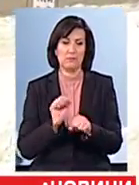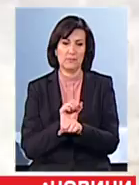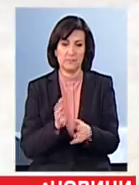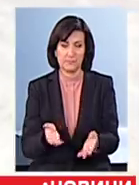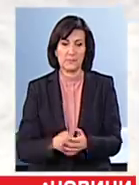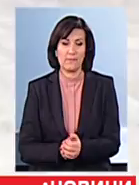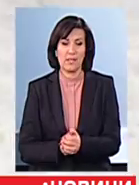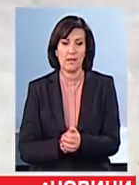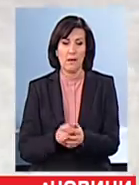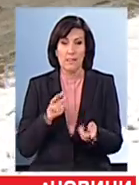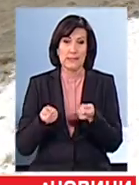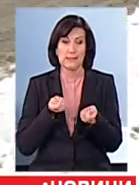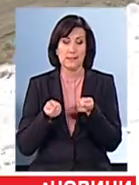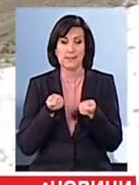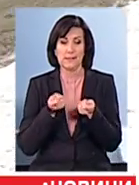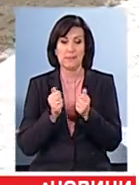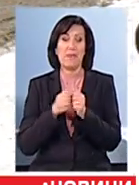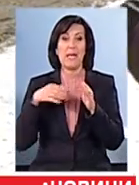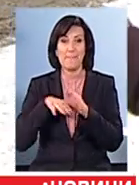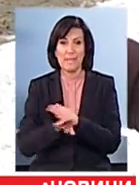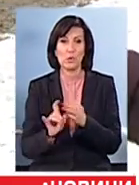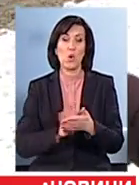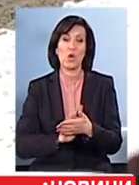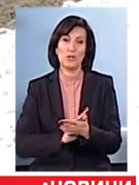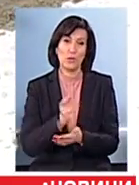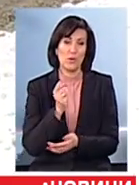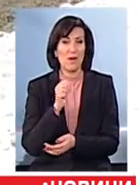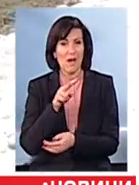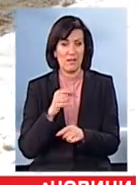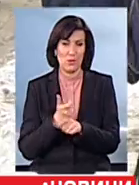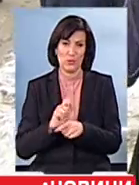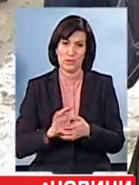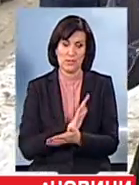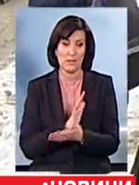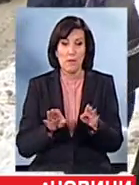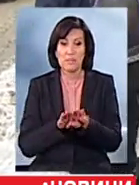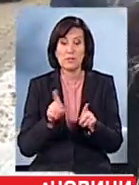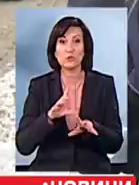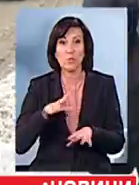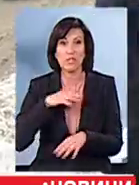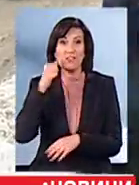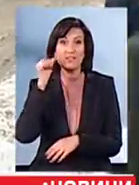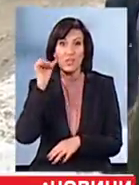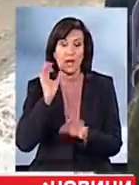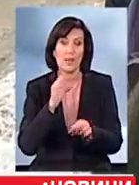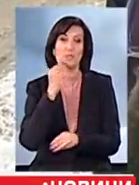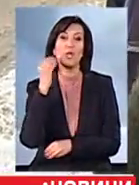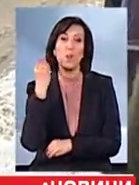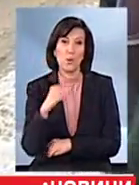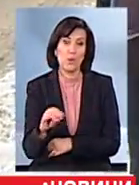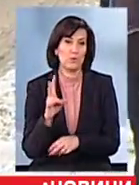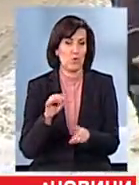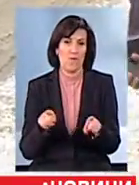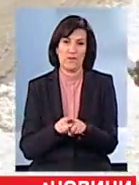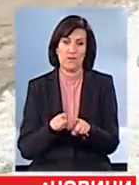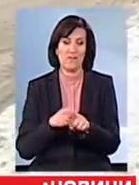остановочку. Балансую. Біля метро трохи розчищено, але дуже слизько. По сравнению з тим, що було вчора, звісно, краще, але